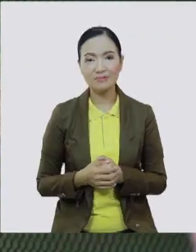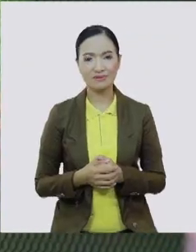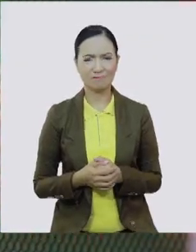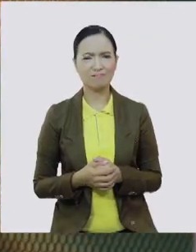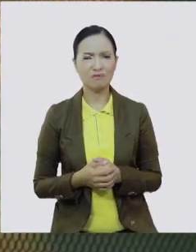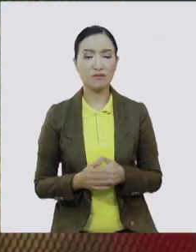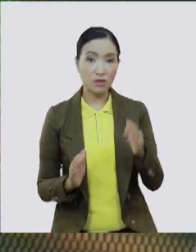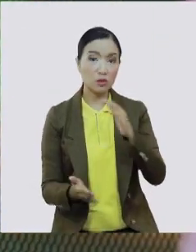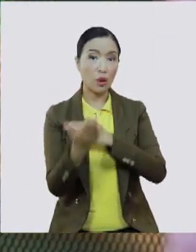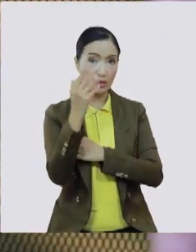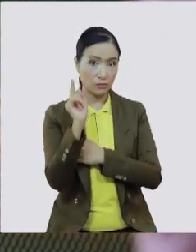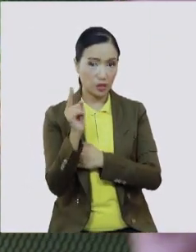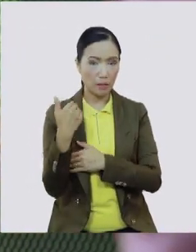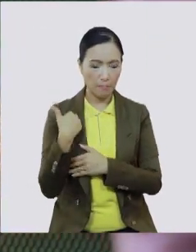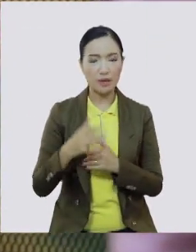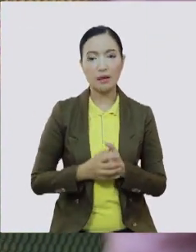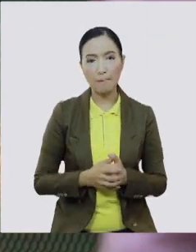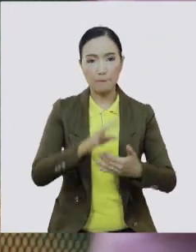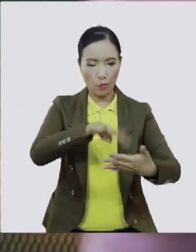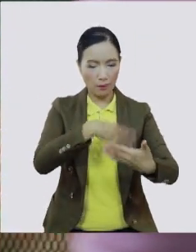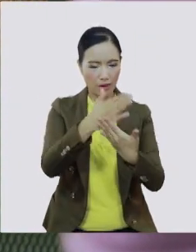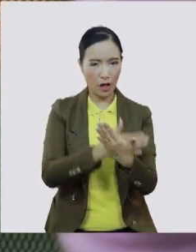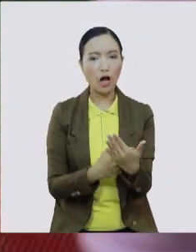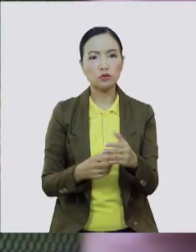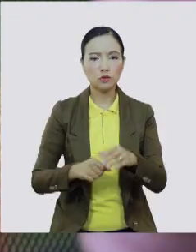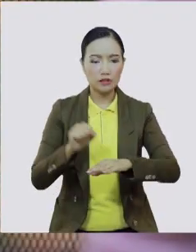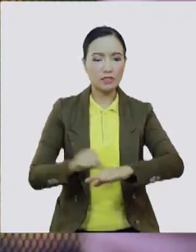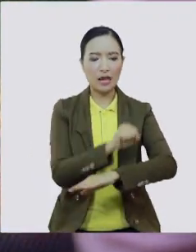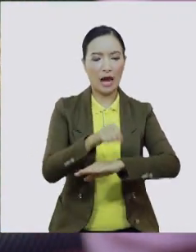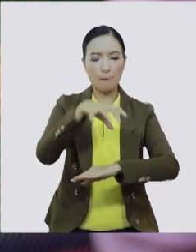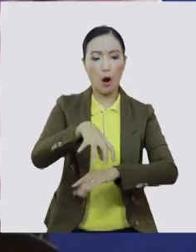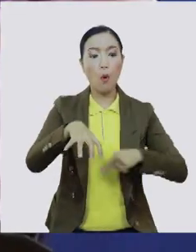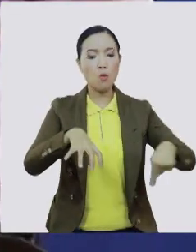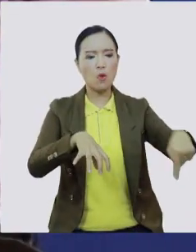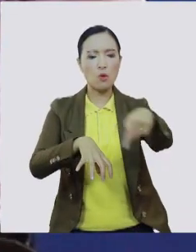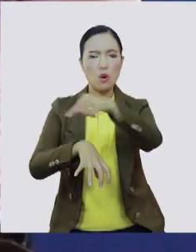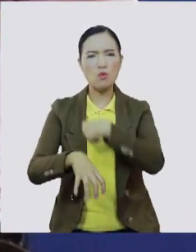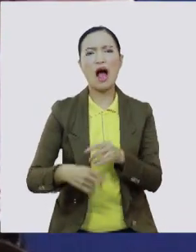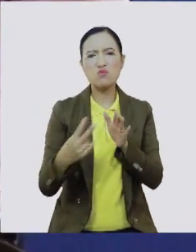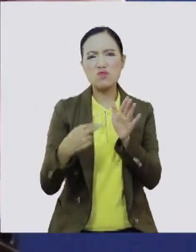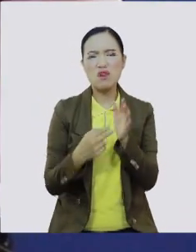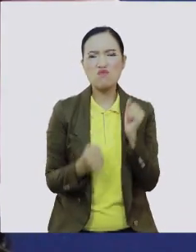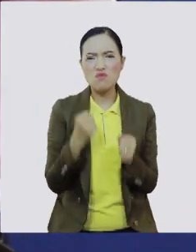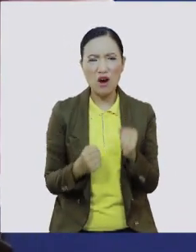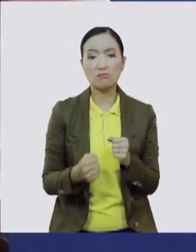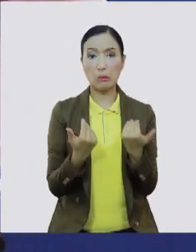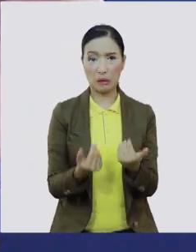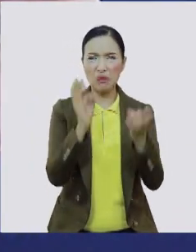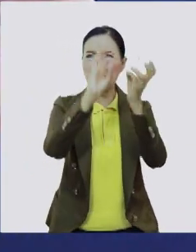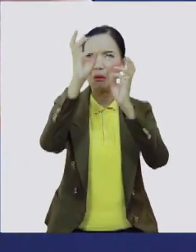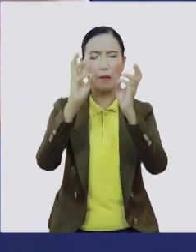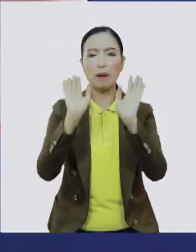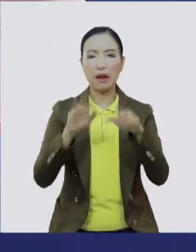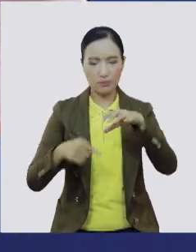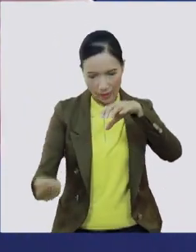ย คือตอนเช้าจริงๆแล้วเราจะมีโปรแกรมวิ่งรอบสนามนะคะข้างนอกแต่ทีนี้คือด้วยมีฝุ่นละอองค่ะโค้ชเขาก็เลยให้วิ่งด้านใน